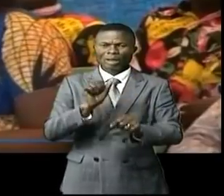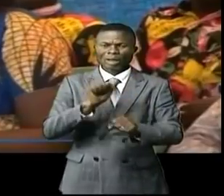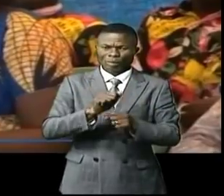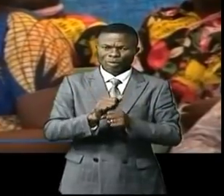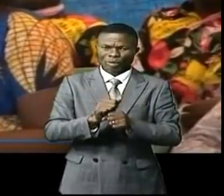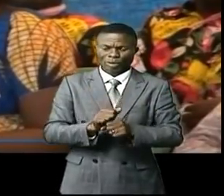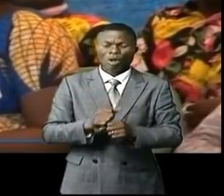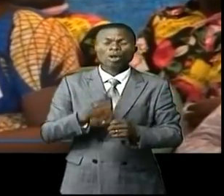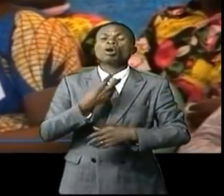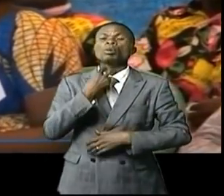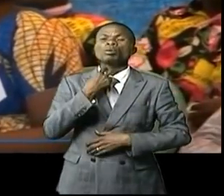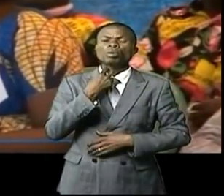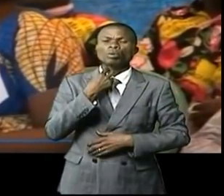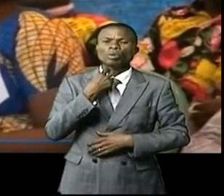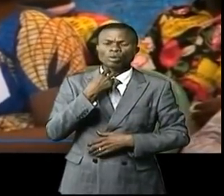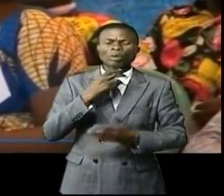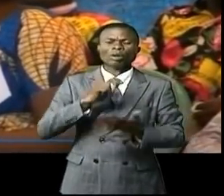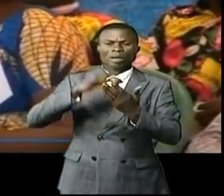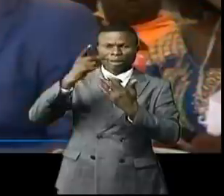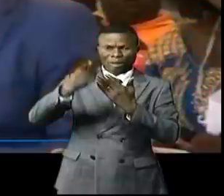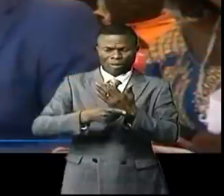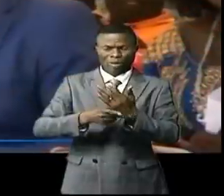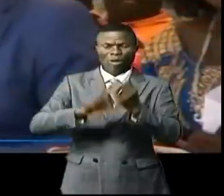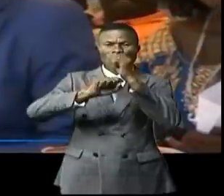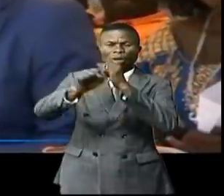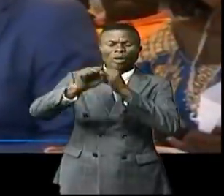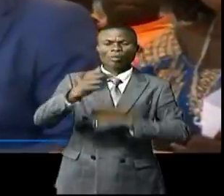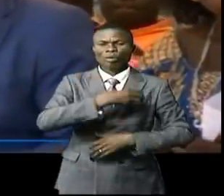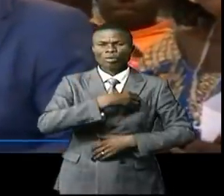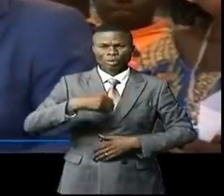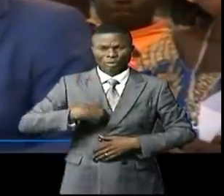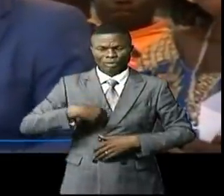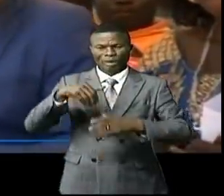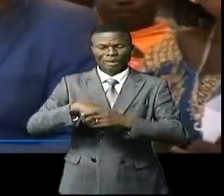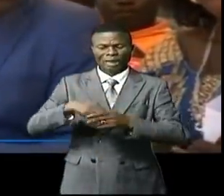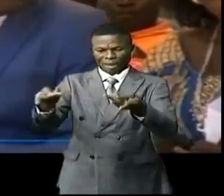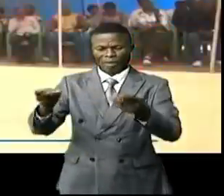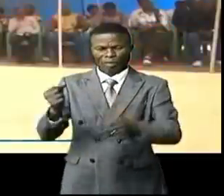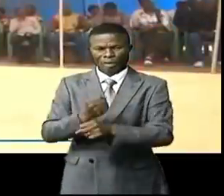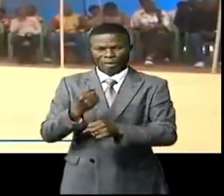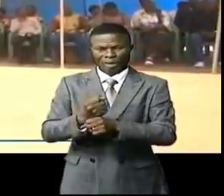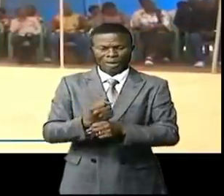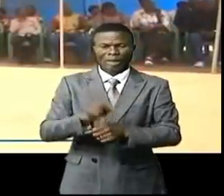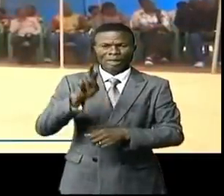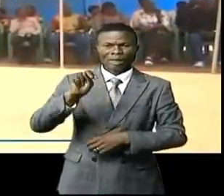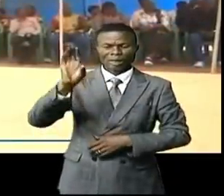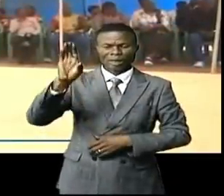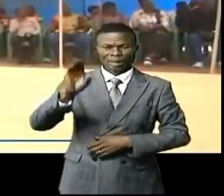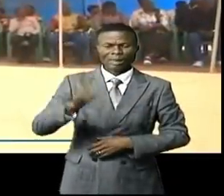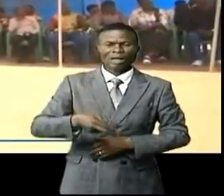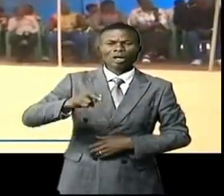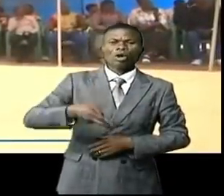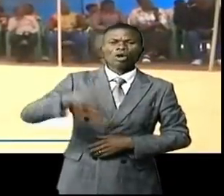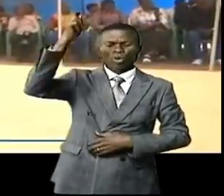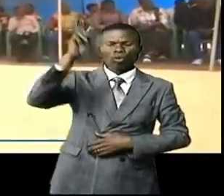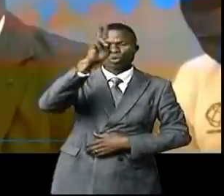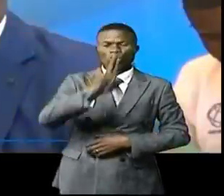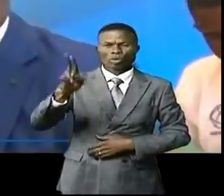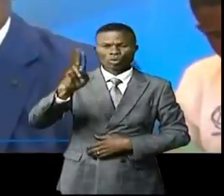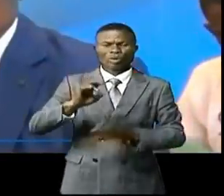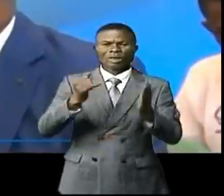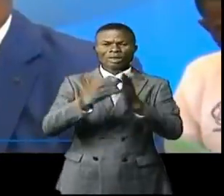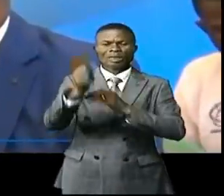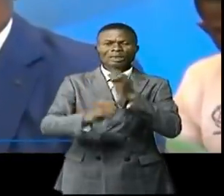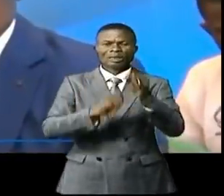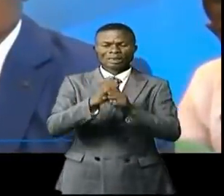les obstacles ou le plafond des verres à la promotion de la femme en milieu professionnel et RTNC Haut-Touélé 6 ans, bilan et perspective